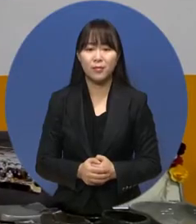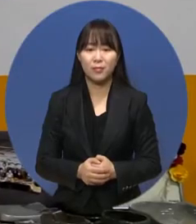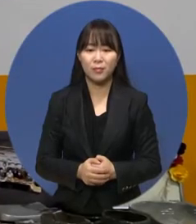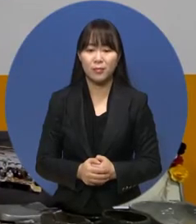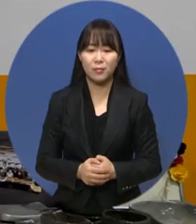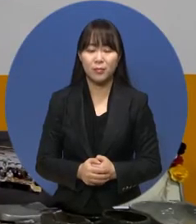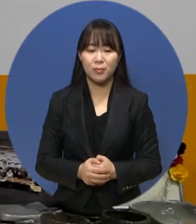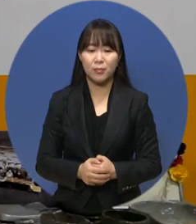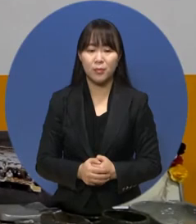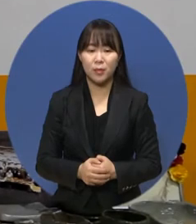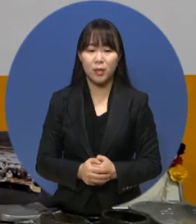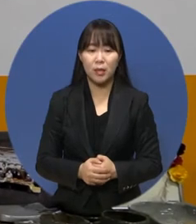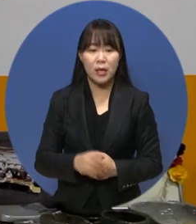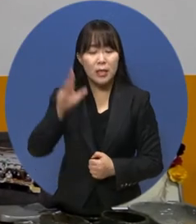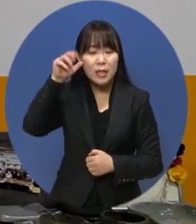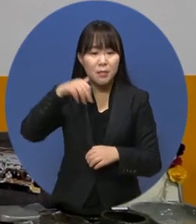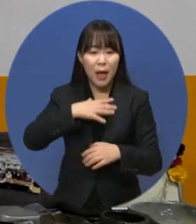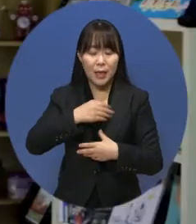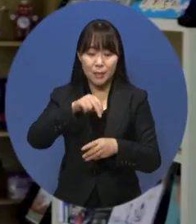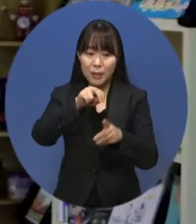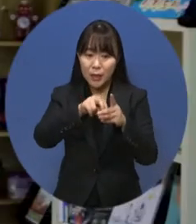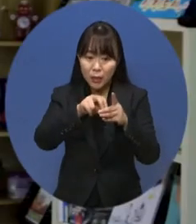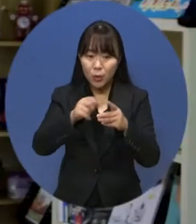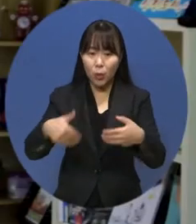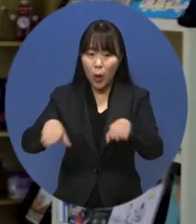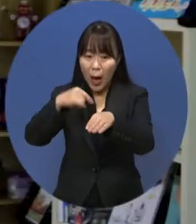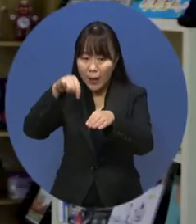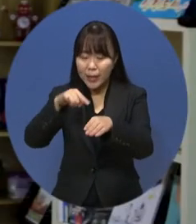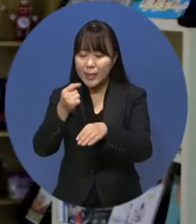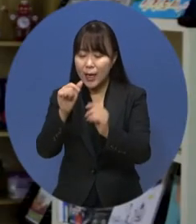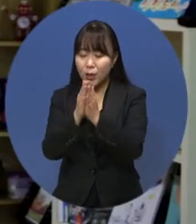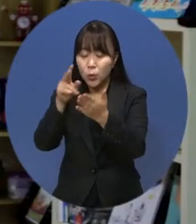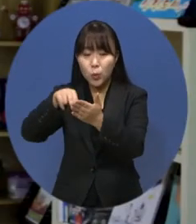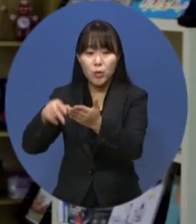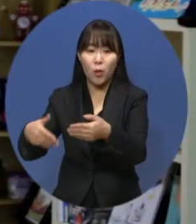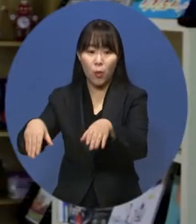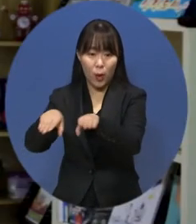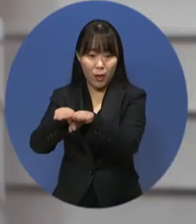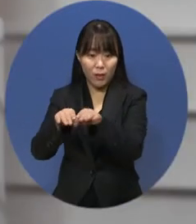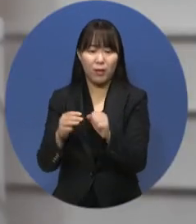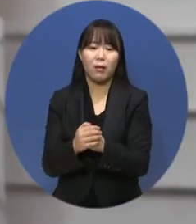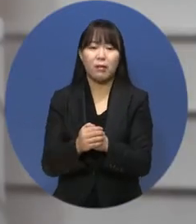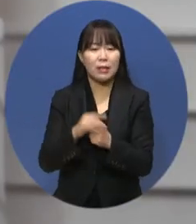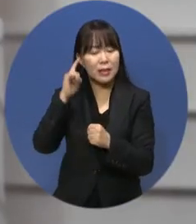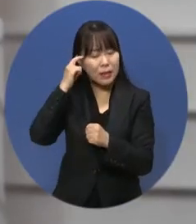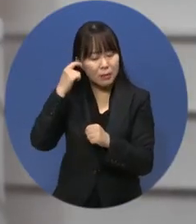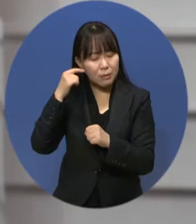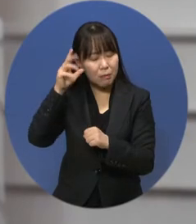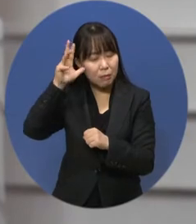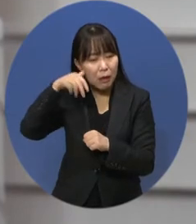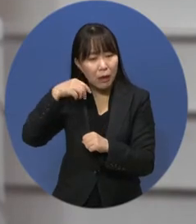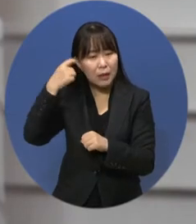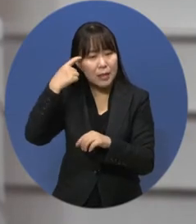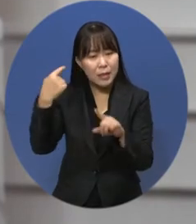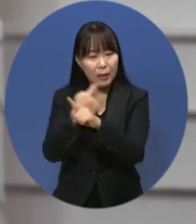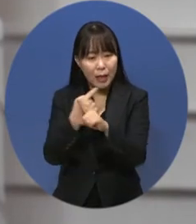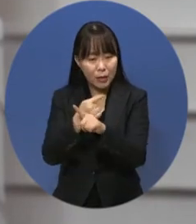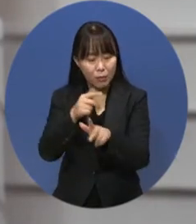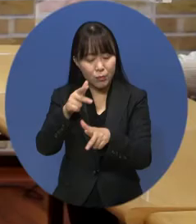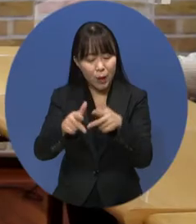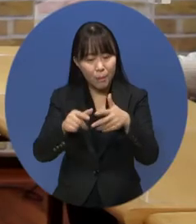파주시 치바 한신 센터와 관내 7개 작은 도서관은 치매 인식 개선 프로그램을 진행하여